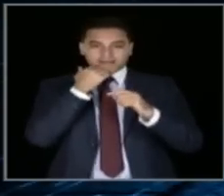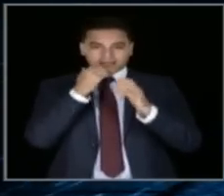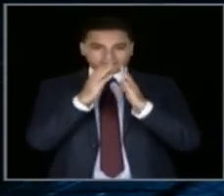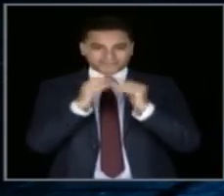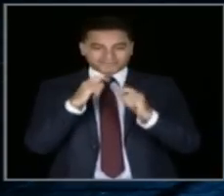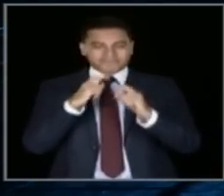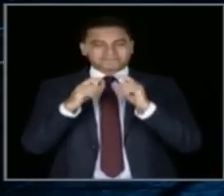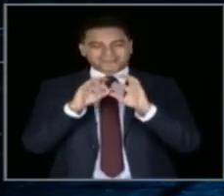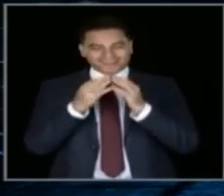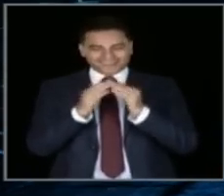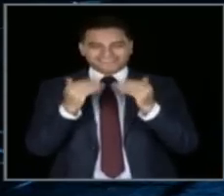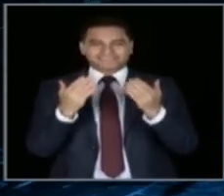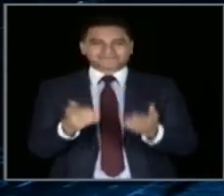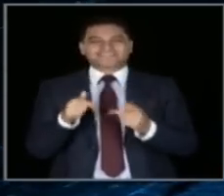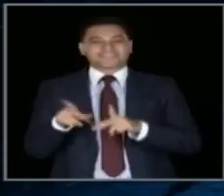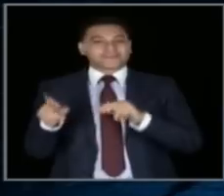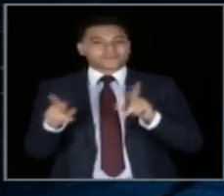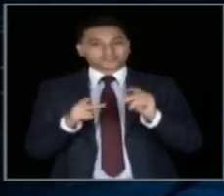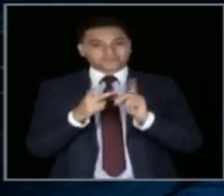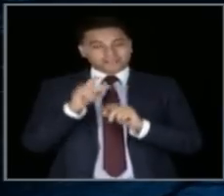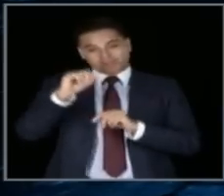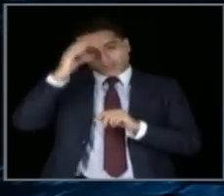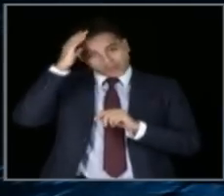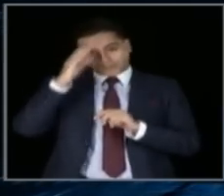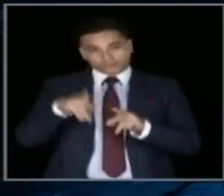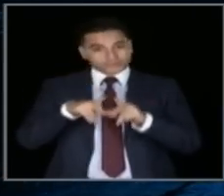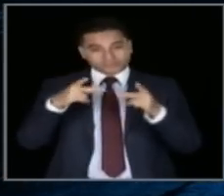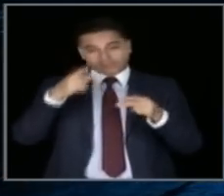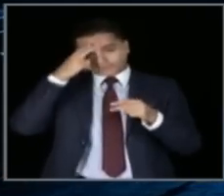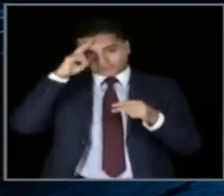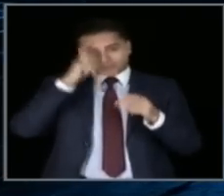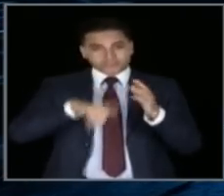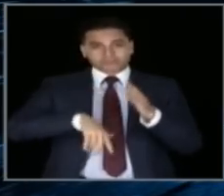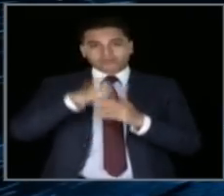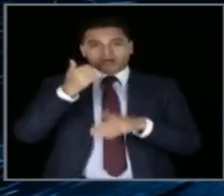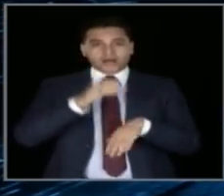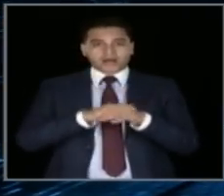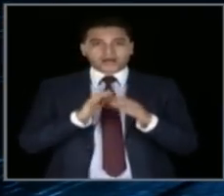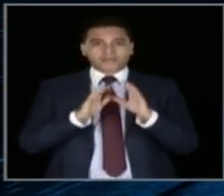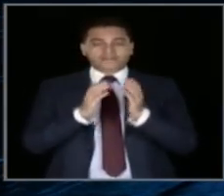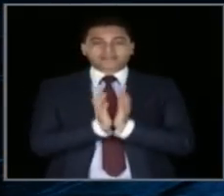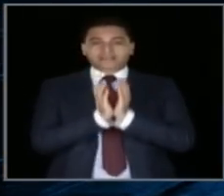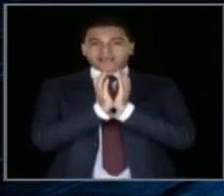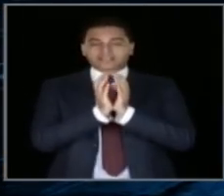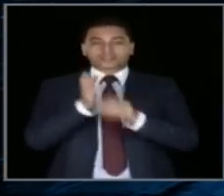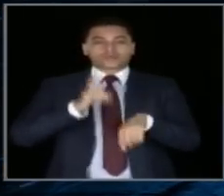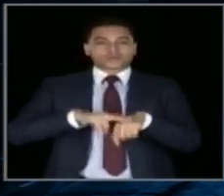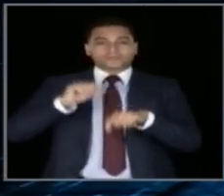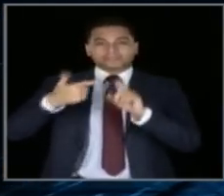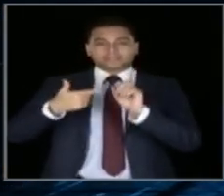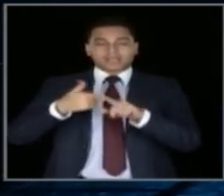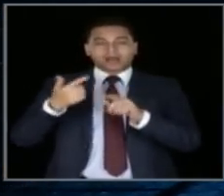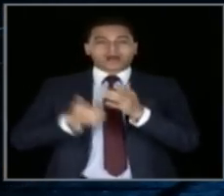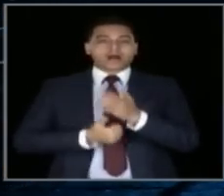أهل مصر. في الموسم الثاني من العباقرة قادرون باختلاف، مين يا ترى اللي حيفوز بكأس البطولة؟ ومين